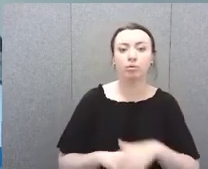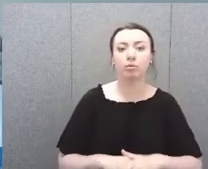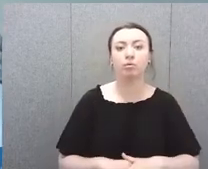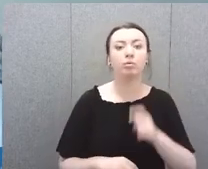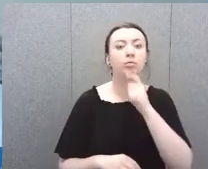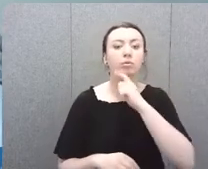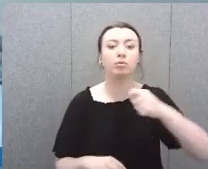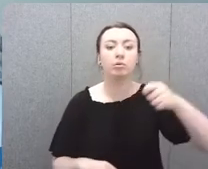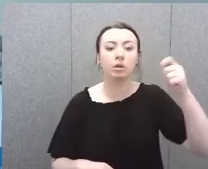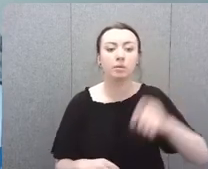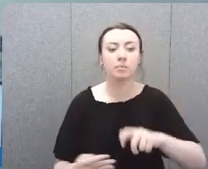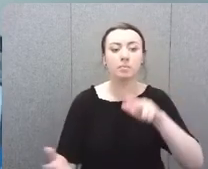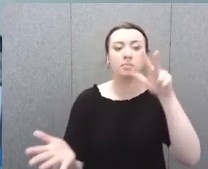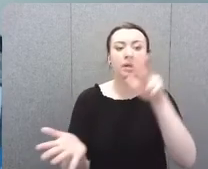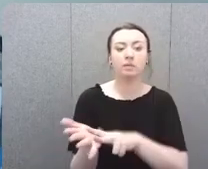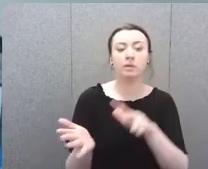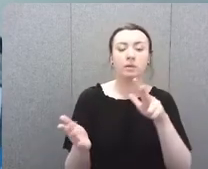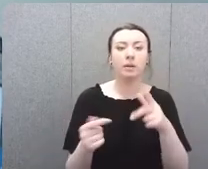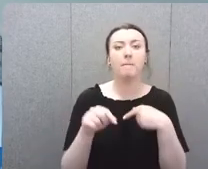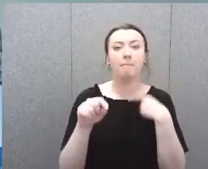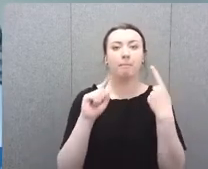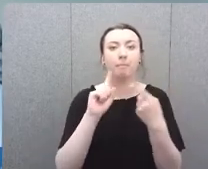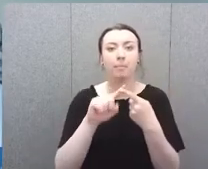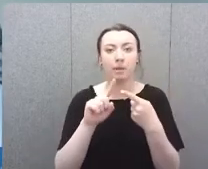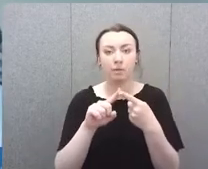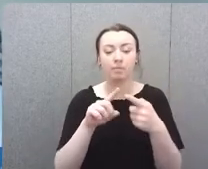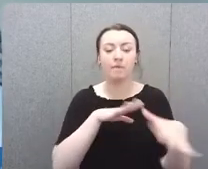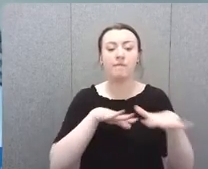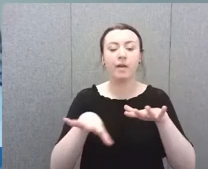план действий по внедрению